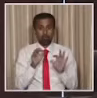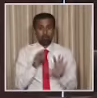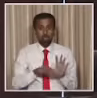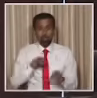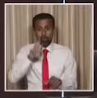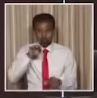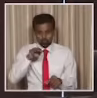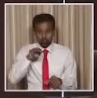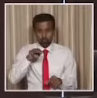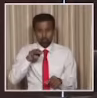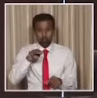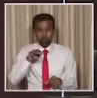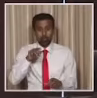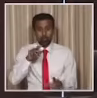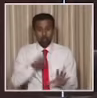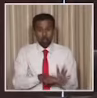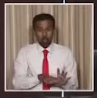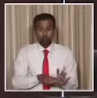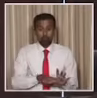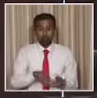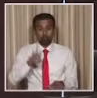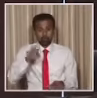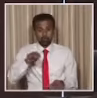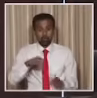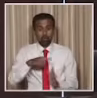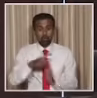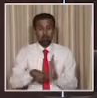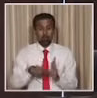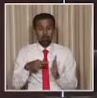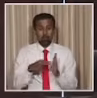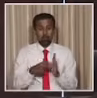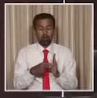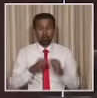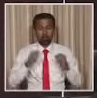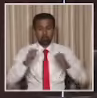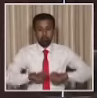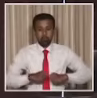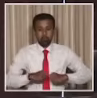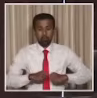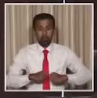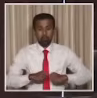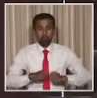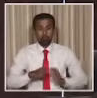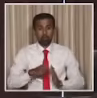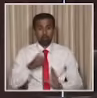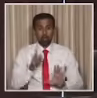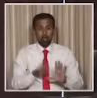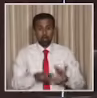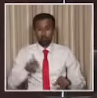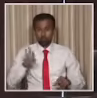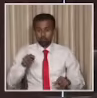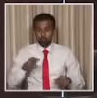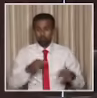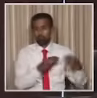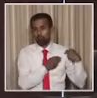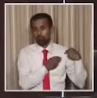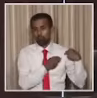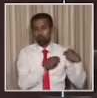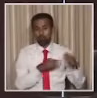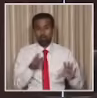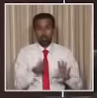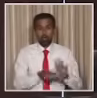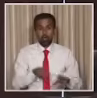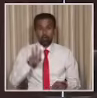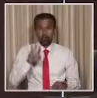kene ketikalat. Dasaka tu nak me rata khab arti kaya sekarang me bangkulat tu la inno na me dasaka tu na wakak kian dona. Insa dasaka tu na